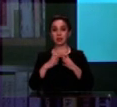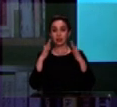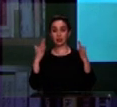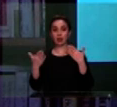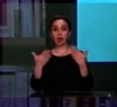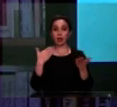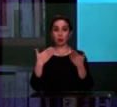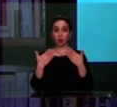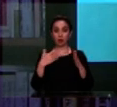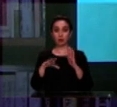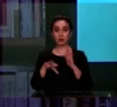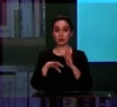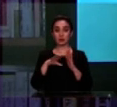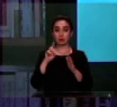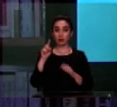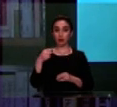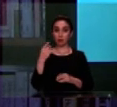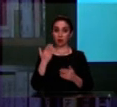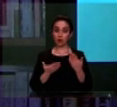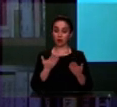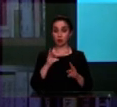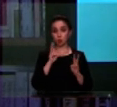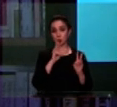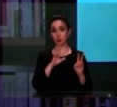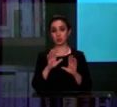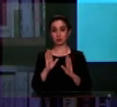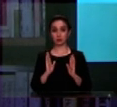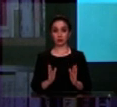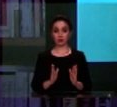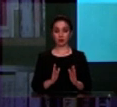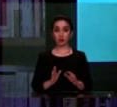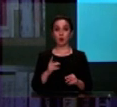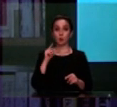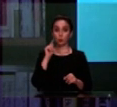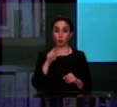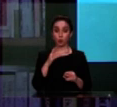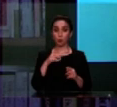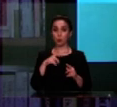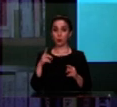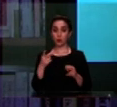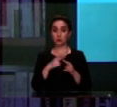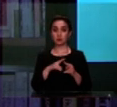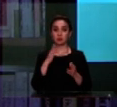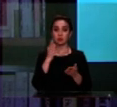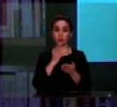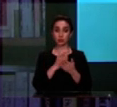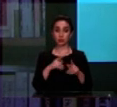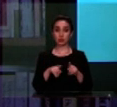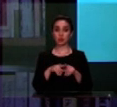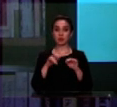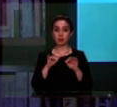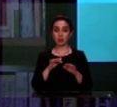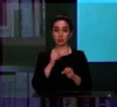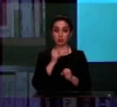aloqalarni talab qiladi yoki ko'rsatadi. Bu borada tegishli